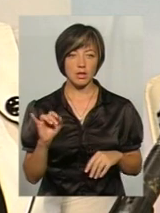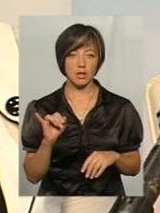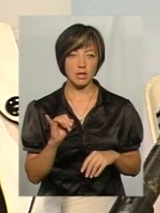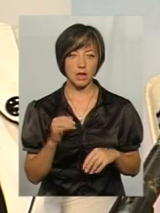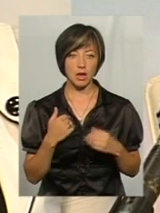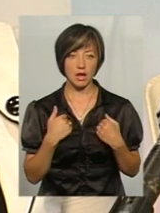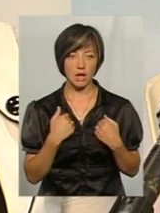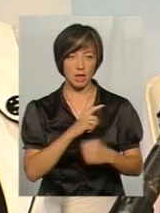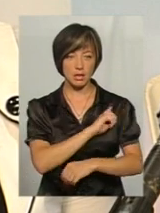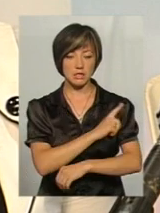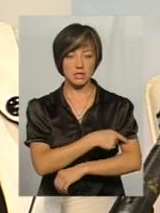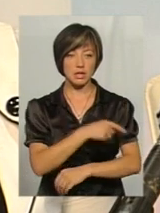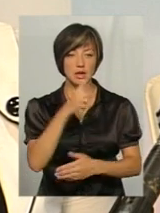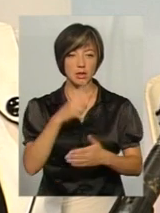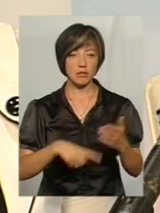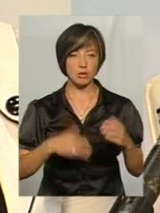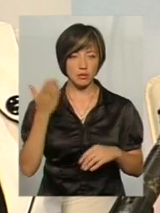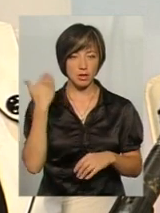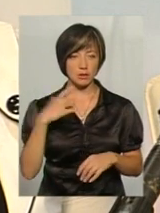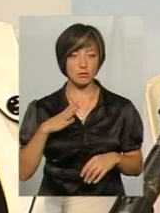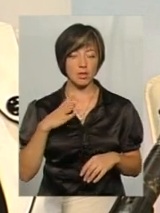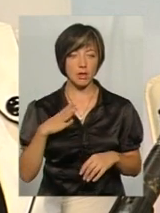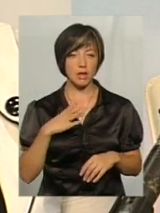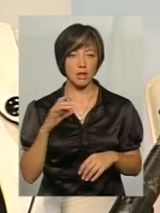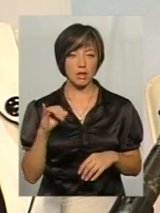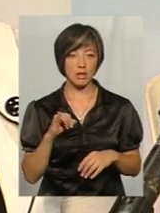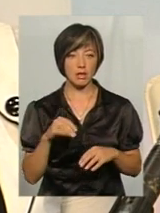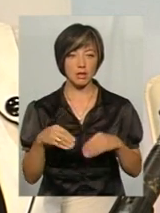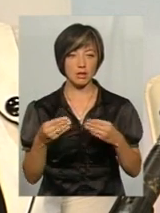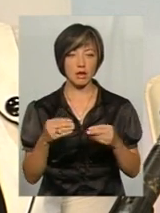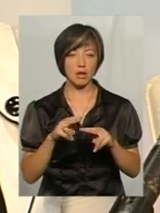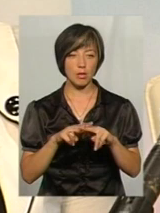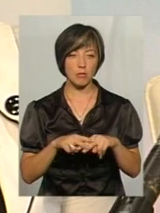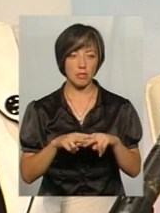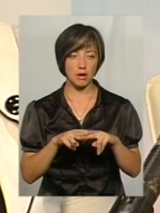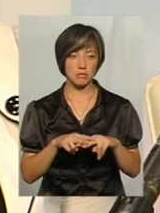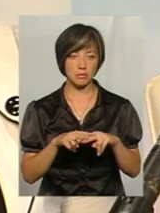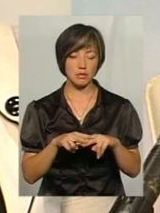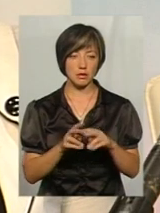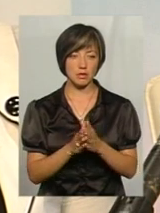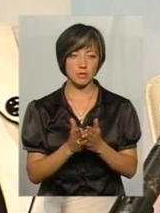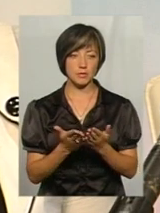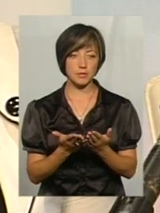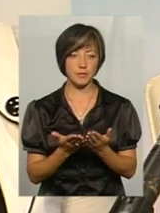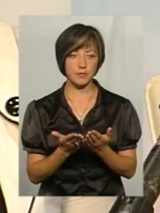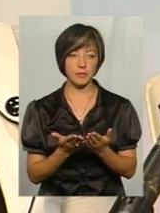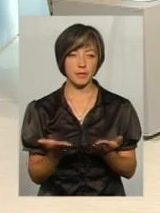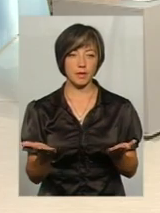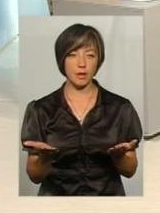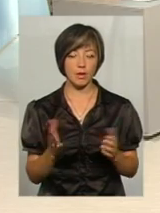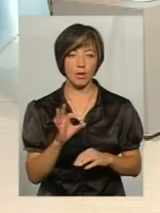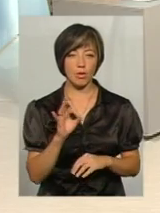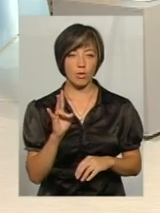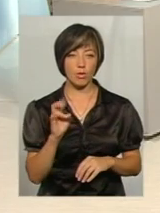А я сильно доверчива была в то время. И дала ей паспорт. Ну, паспорт, паспорт. Она